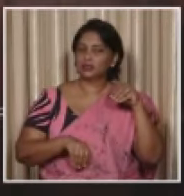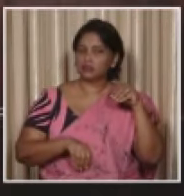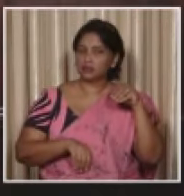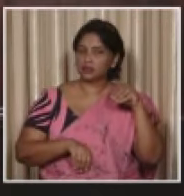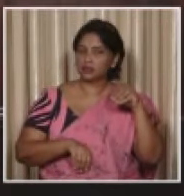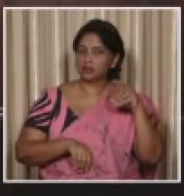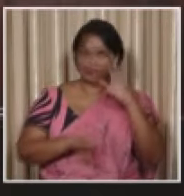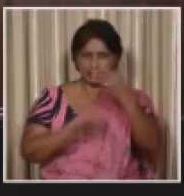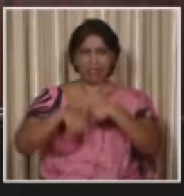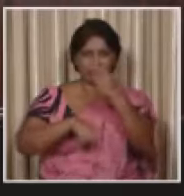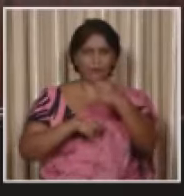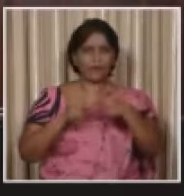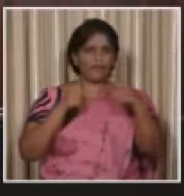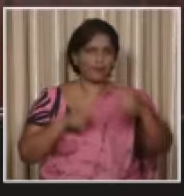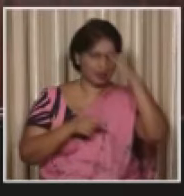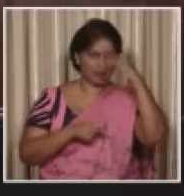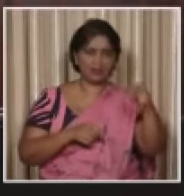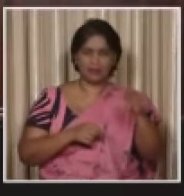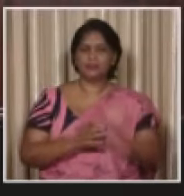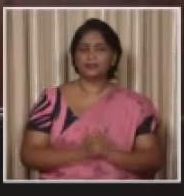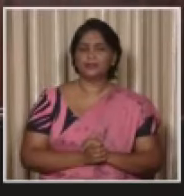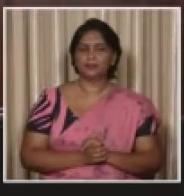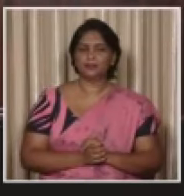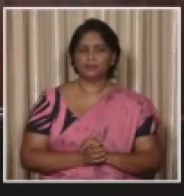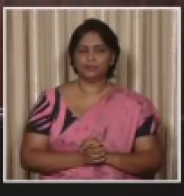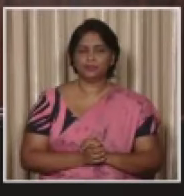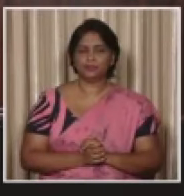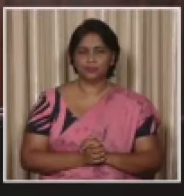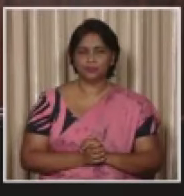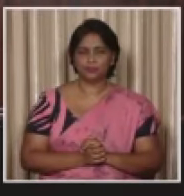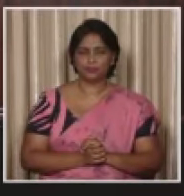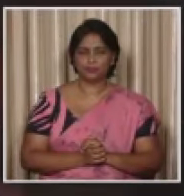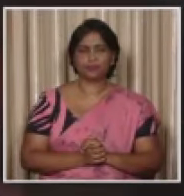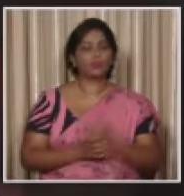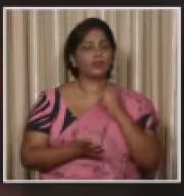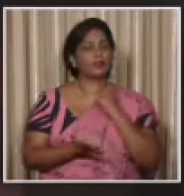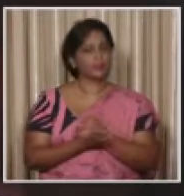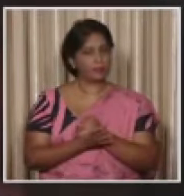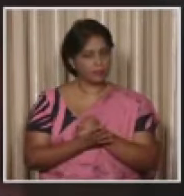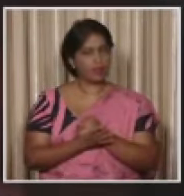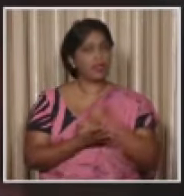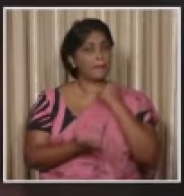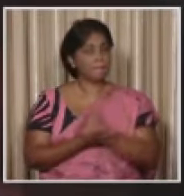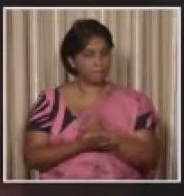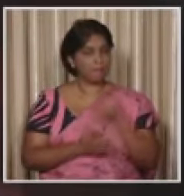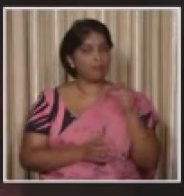විපක්ෂ නායකතුමා කතා කරන මේ වෙලාවේ. ඔව් කියන විපක්ෂ නායකතුමා. මහ